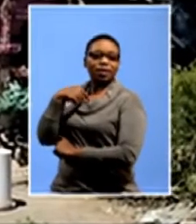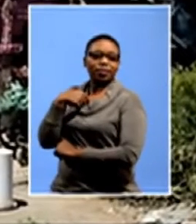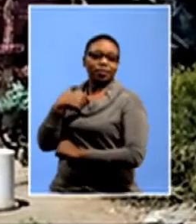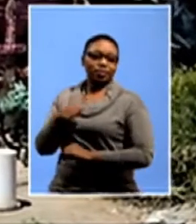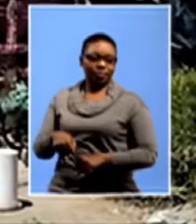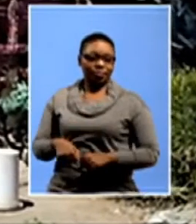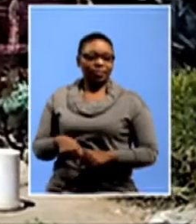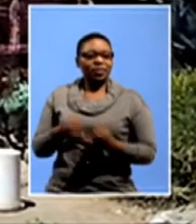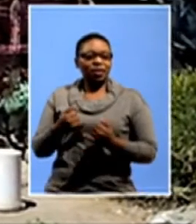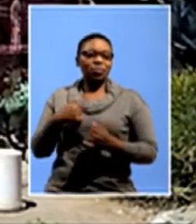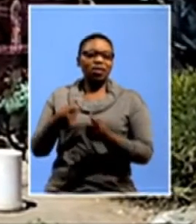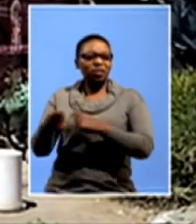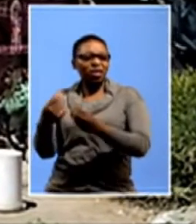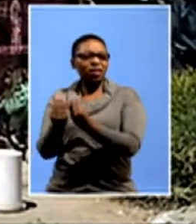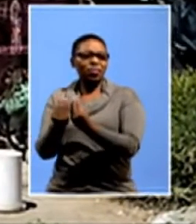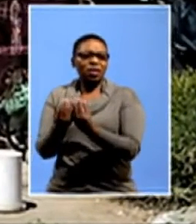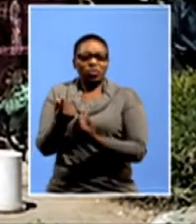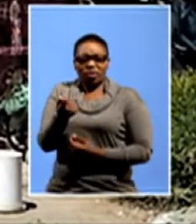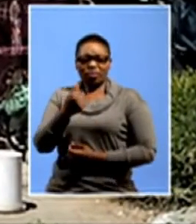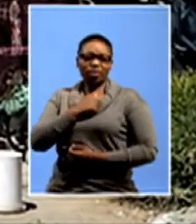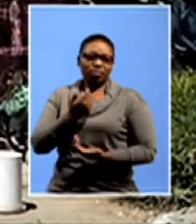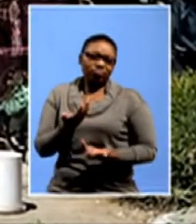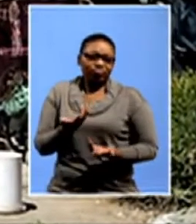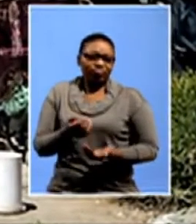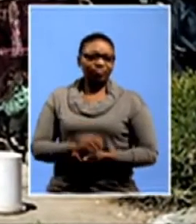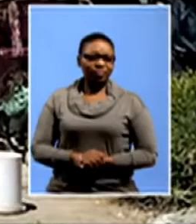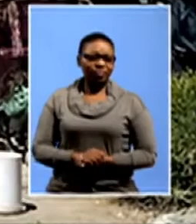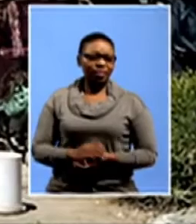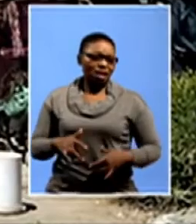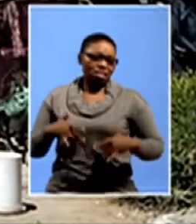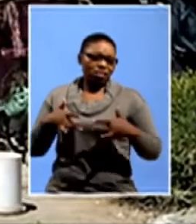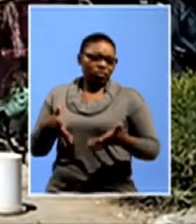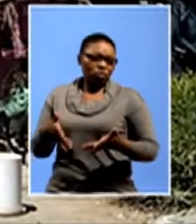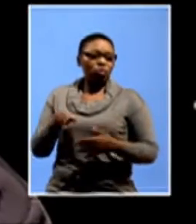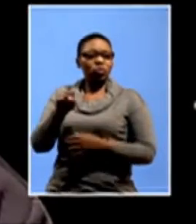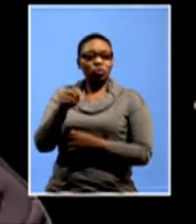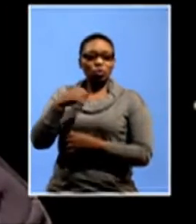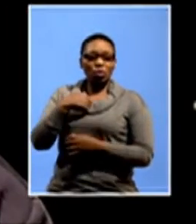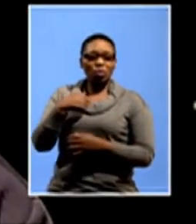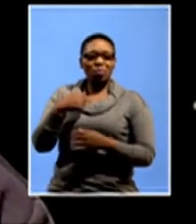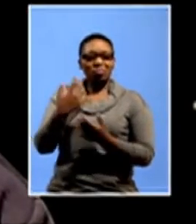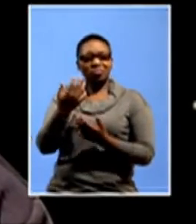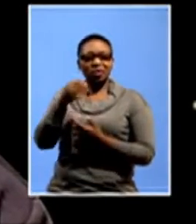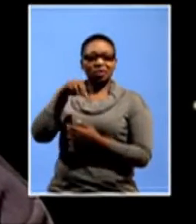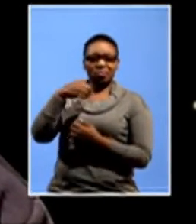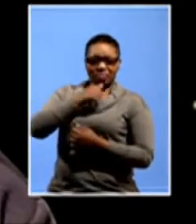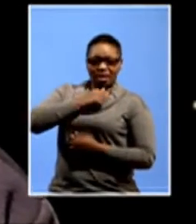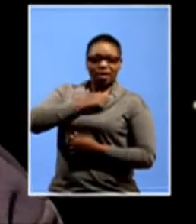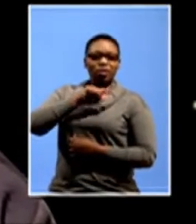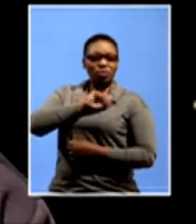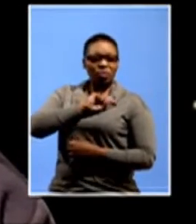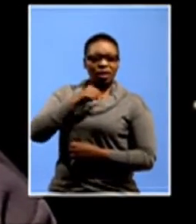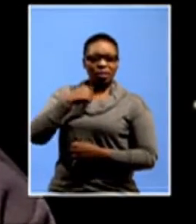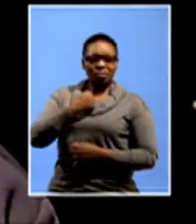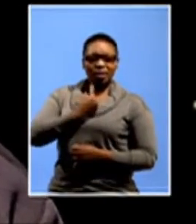wat ik van pomp weer maak, wat ik in die draad maak. Als ik een dingetje verkoop, is mijn geld. Zien. Zo, dat is